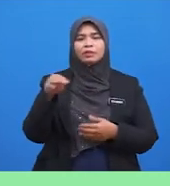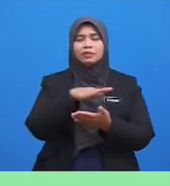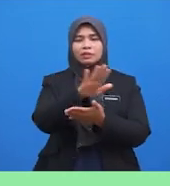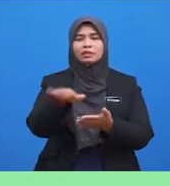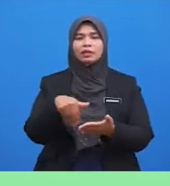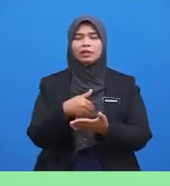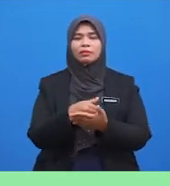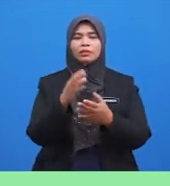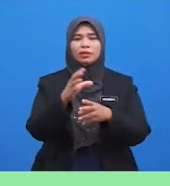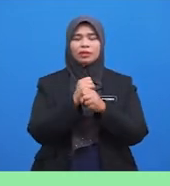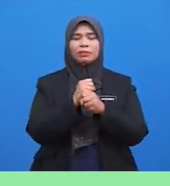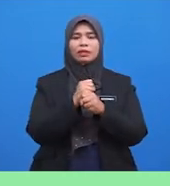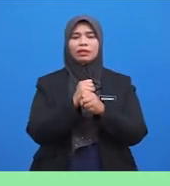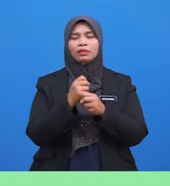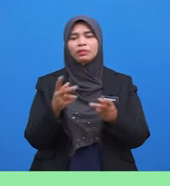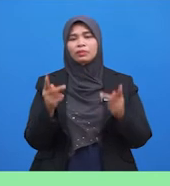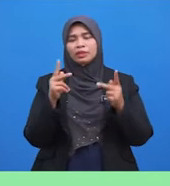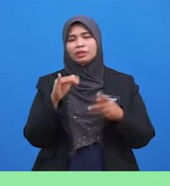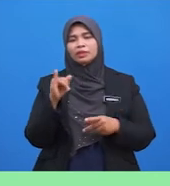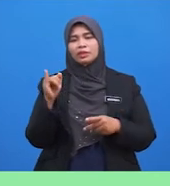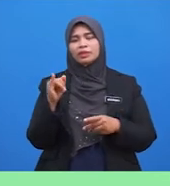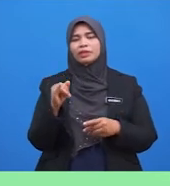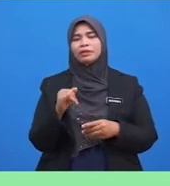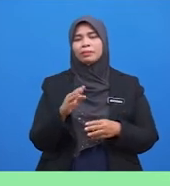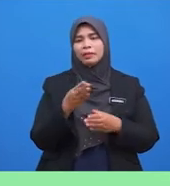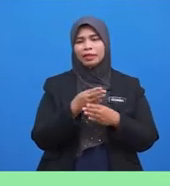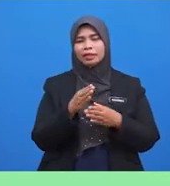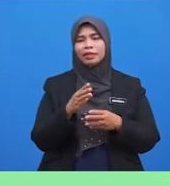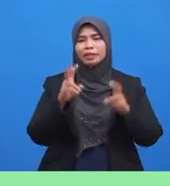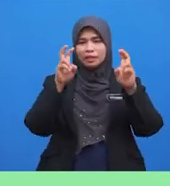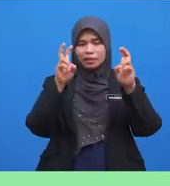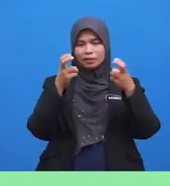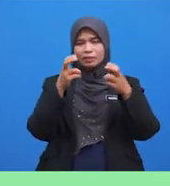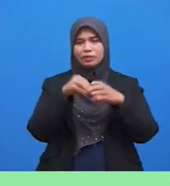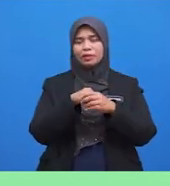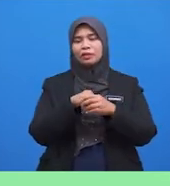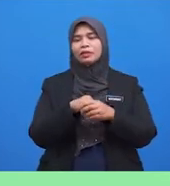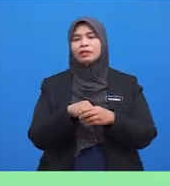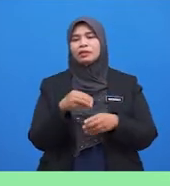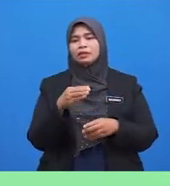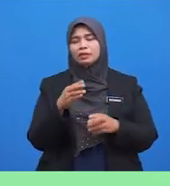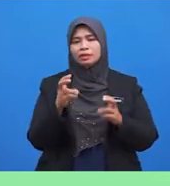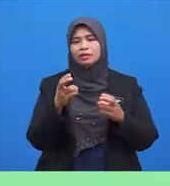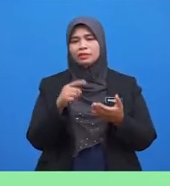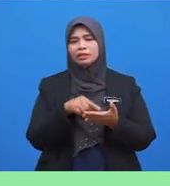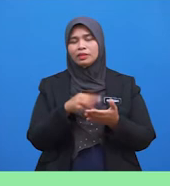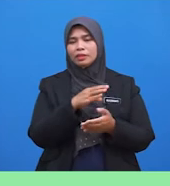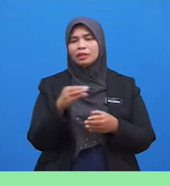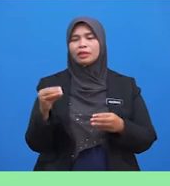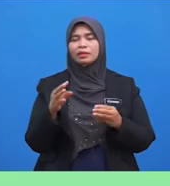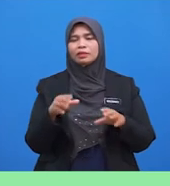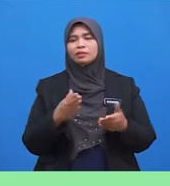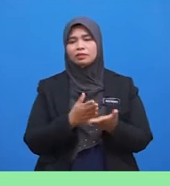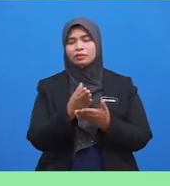murid-murid semua dapat menguasai subtopik dalam tajuk ini dan seterusnya